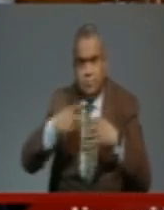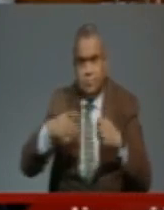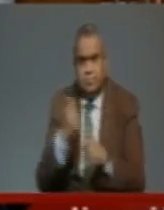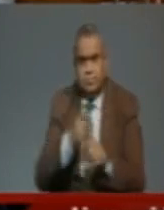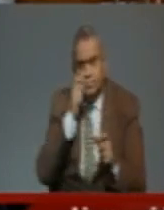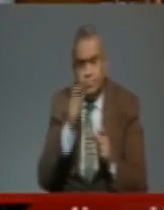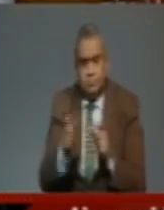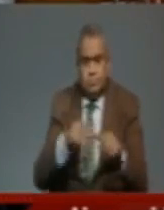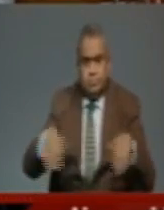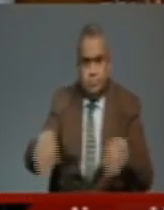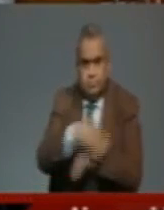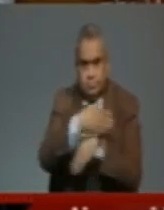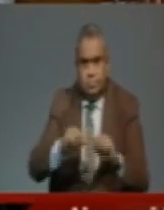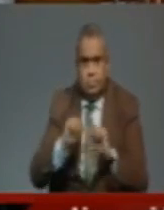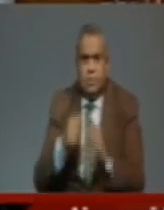حاجز الامواج.